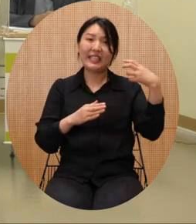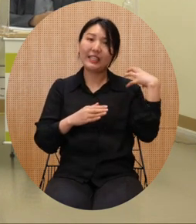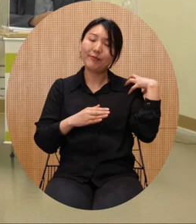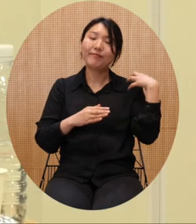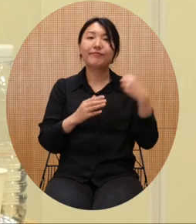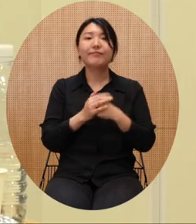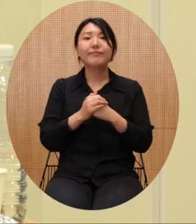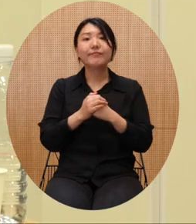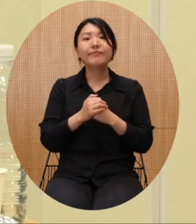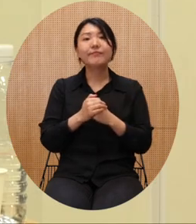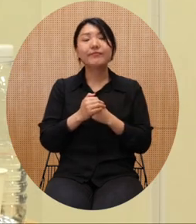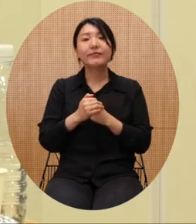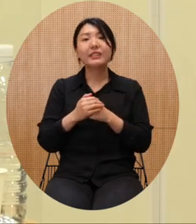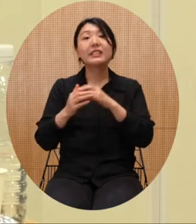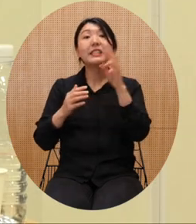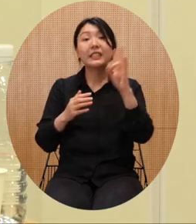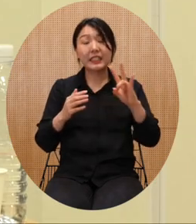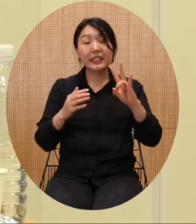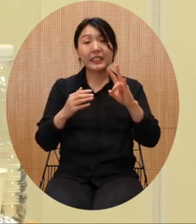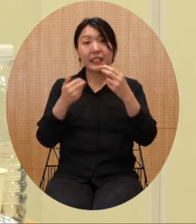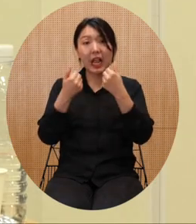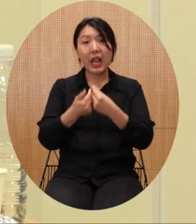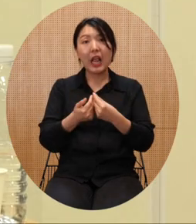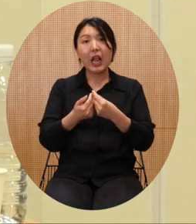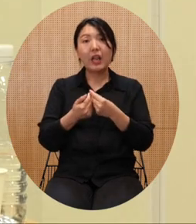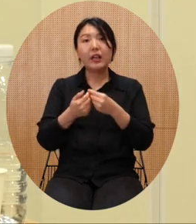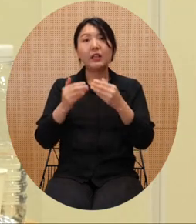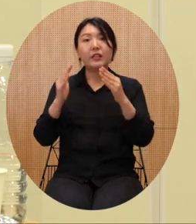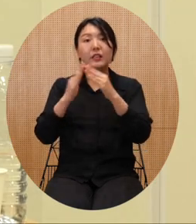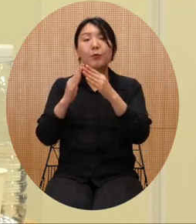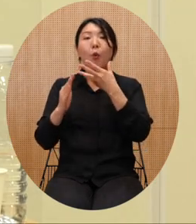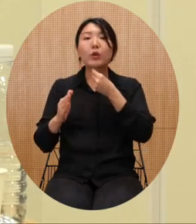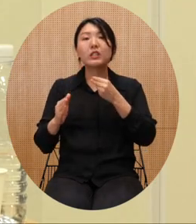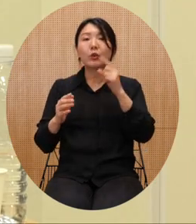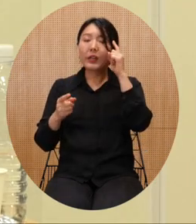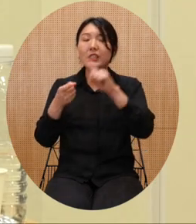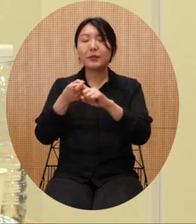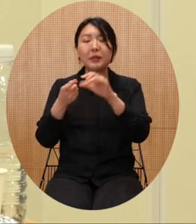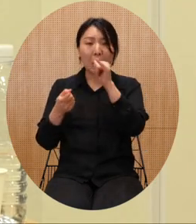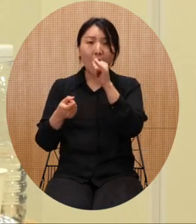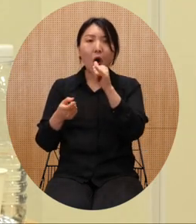있는데요. 시흥시 같은 경우에는 이제 주거복지에 대해서 좀 관심을 많이